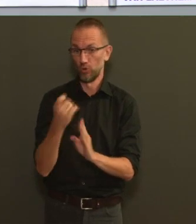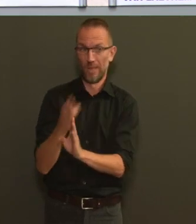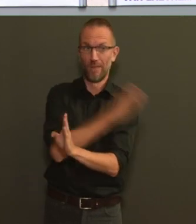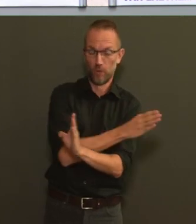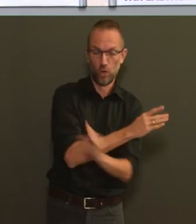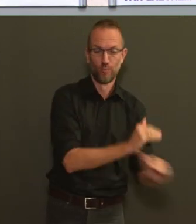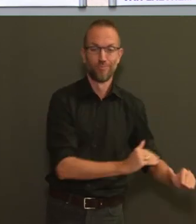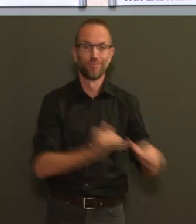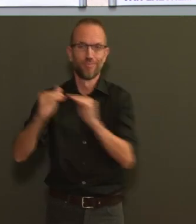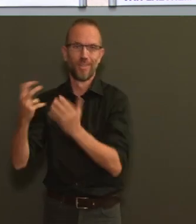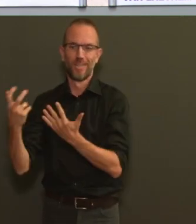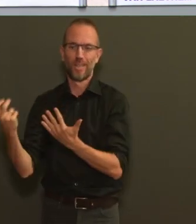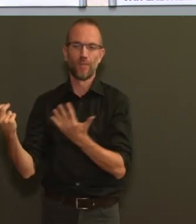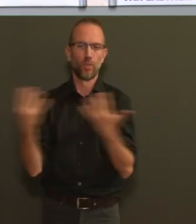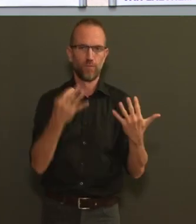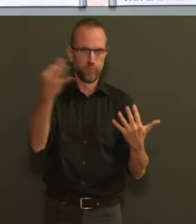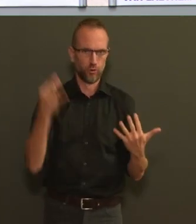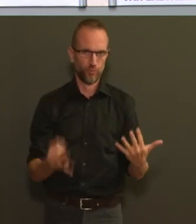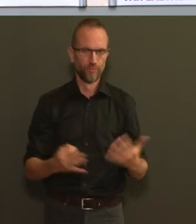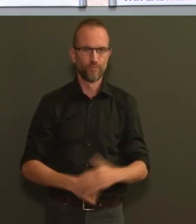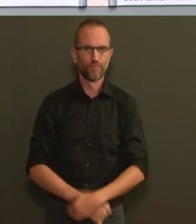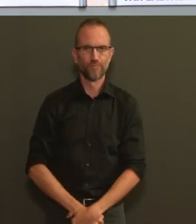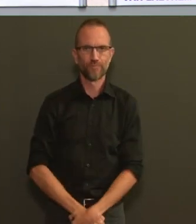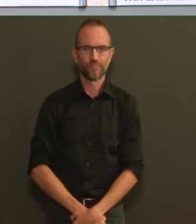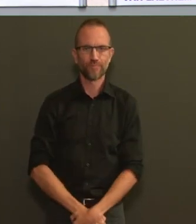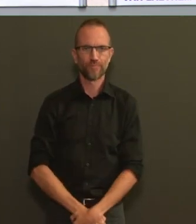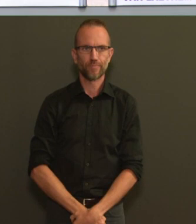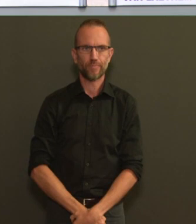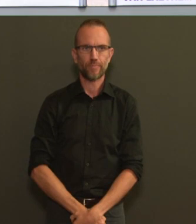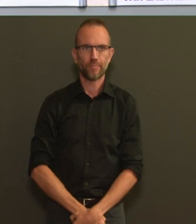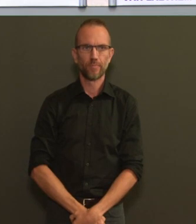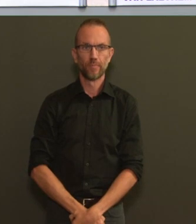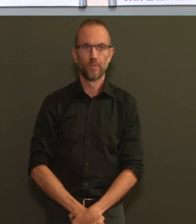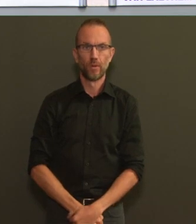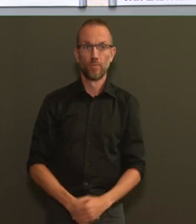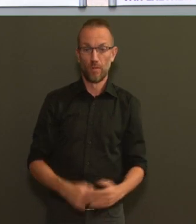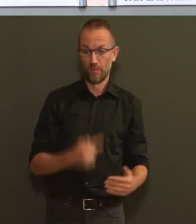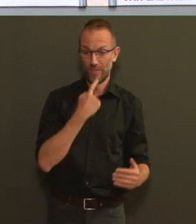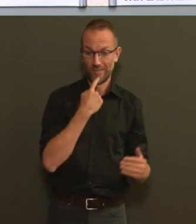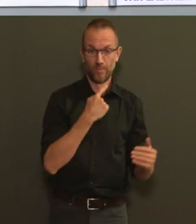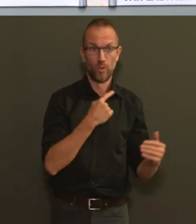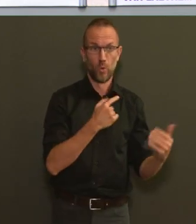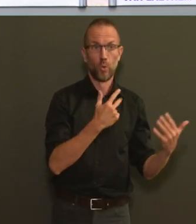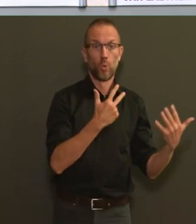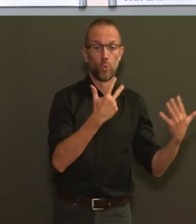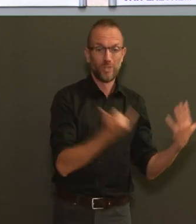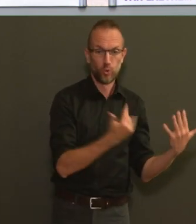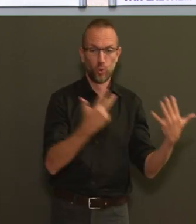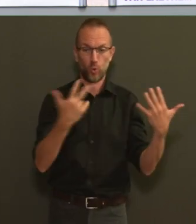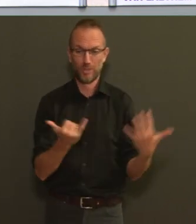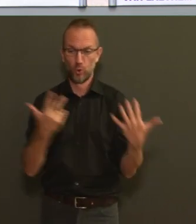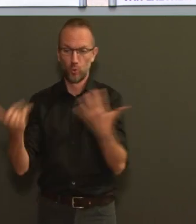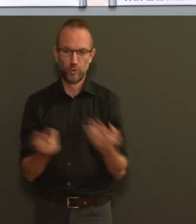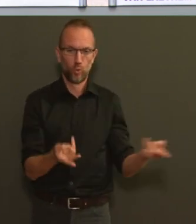pratiquement doublé. Elle double maintenant ce nombre de nouveaux cas tous les 8 jours, ce qui est rapide. Comme vous le